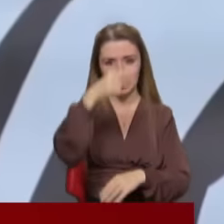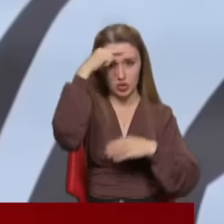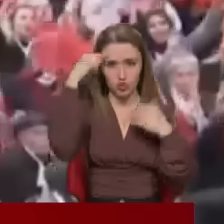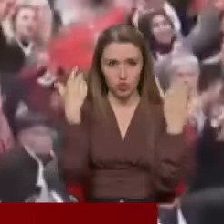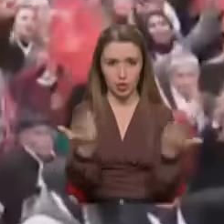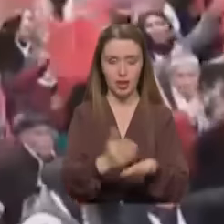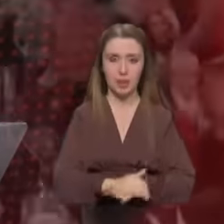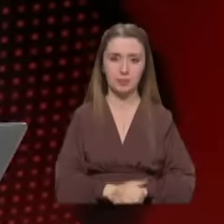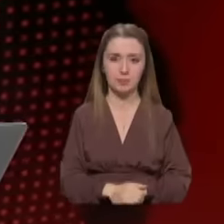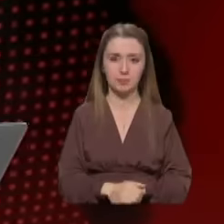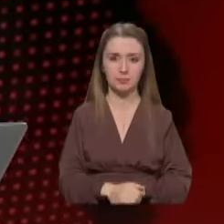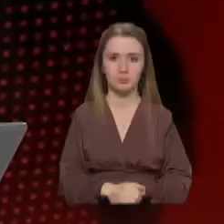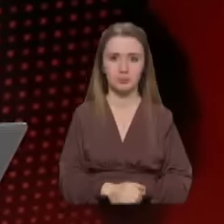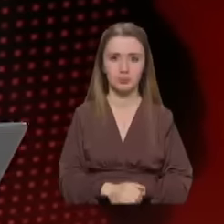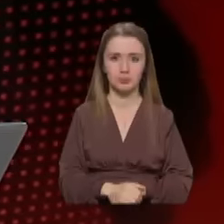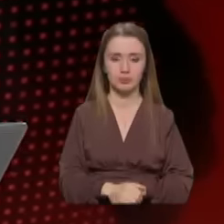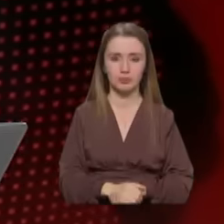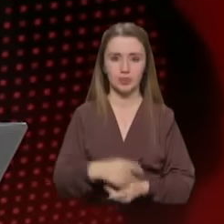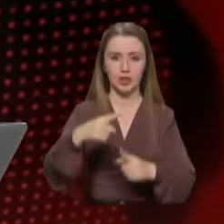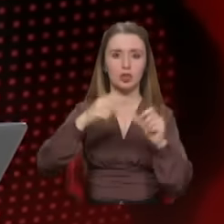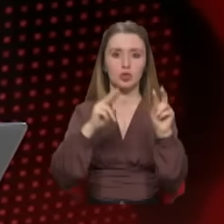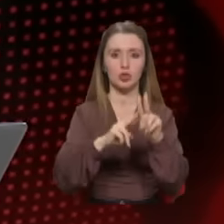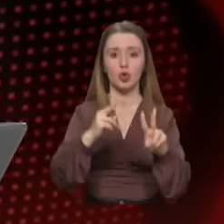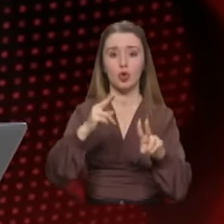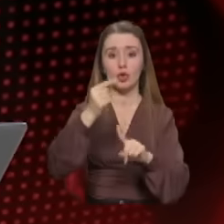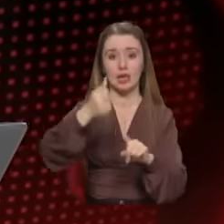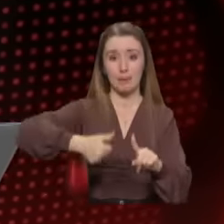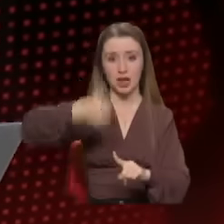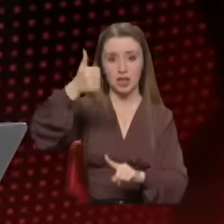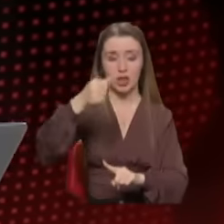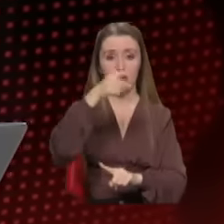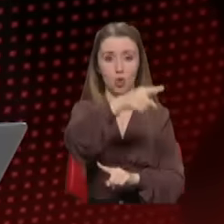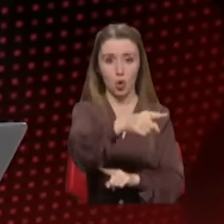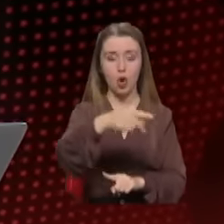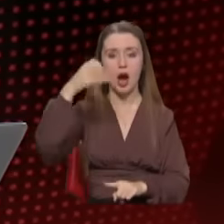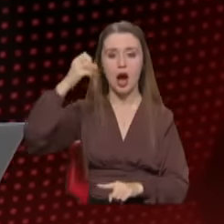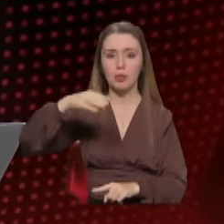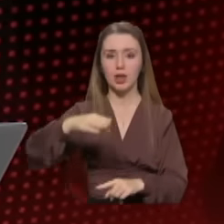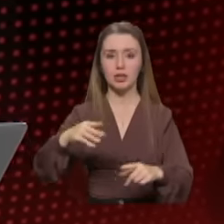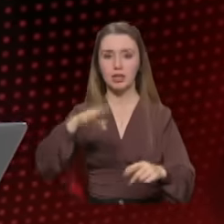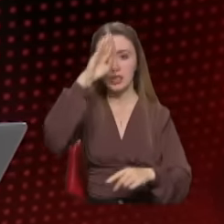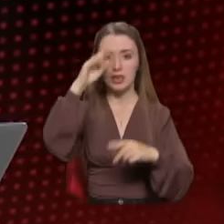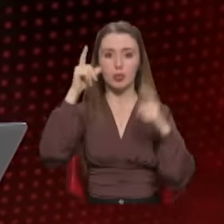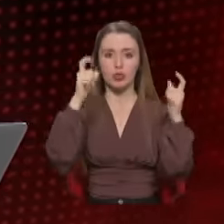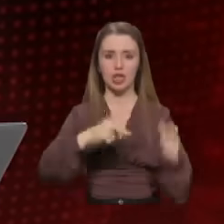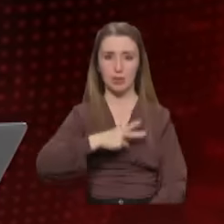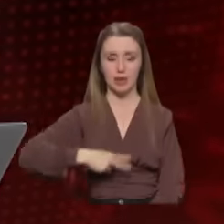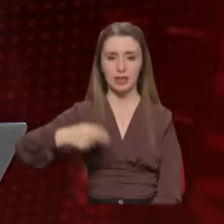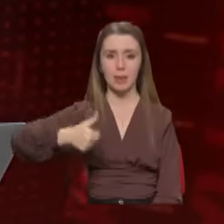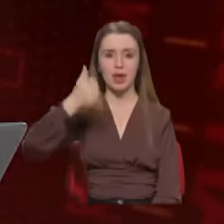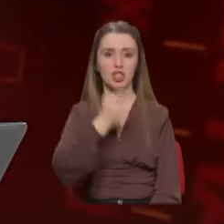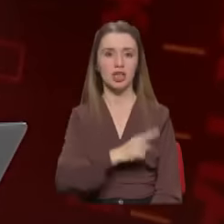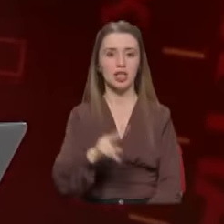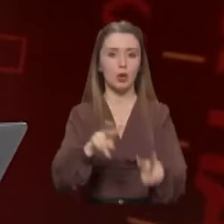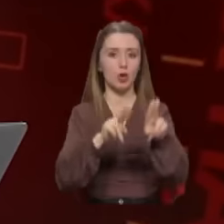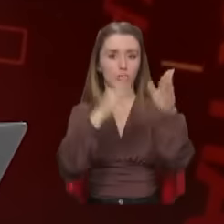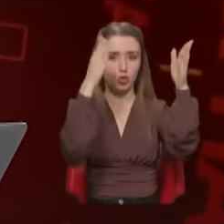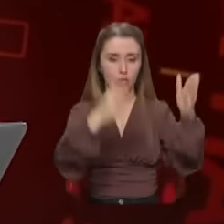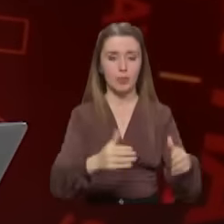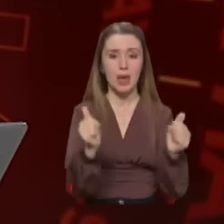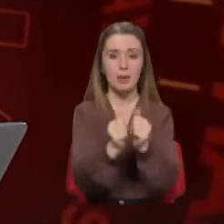inşallah. TOKİ Başkanı Ömer Bulut, AK Parti'nin İstanbul Büyükşehir Belediye Başkan Adayı Murat Kurum'la